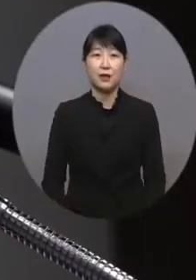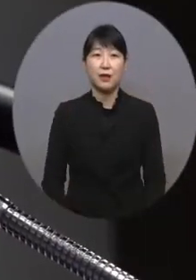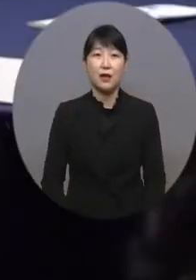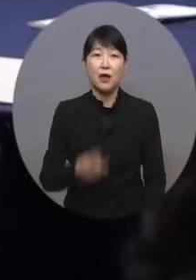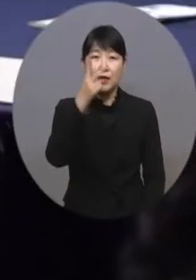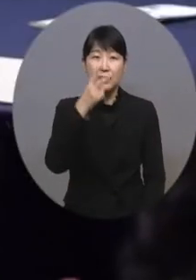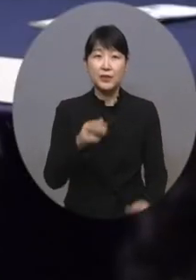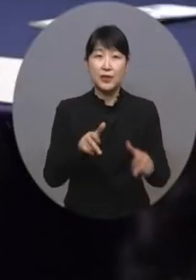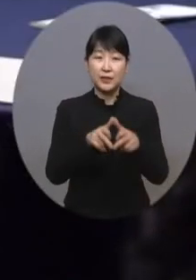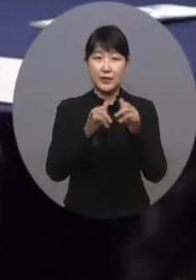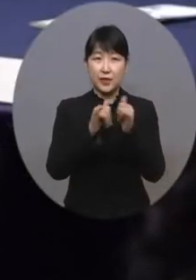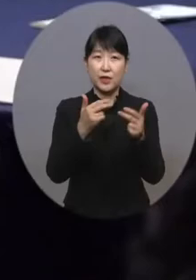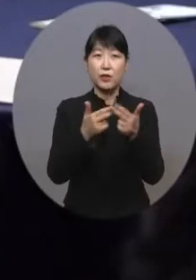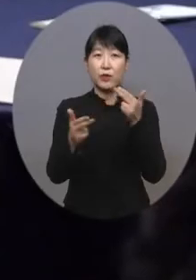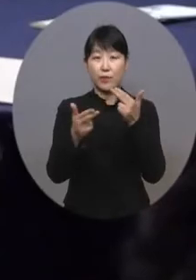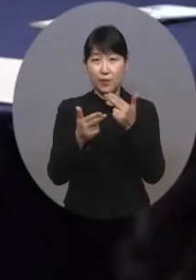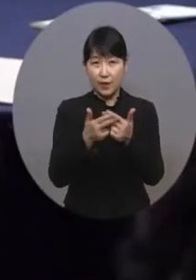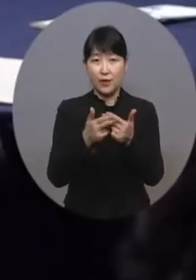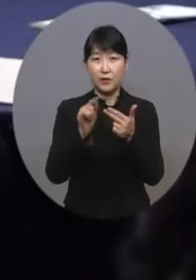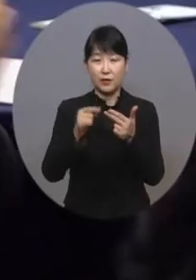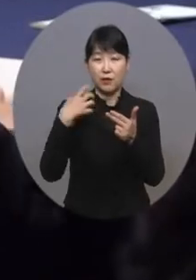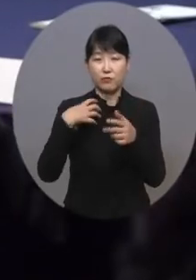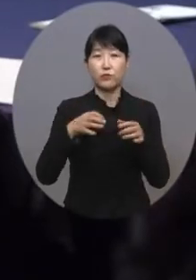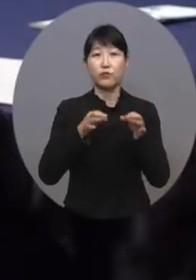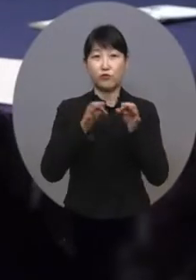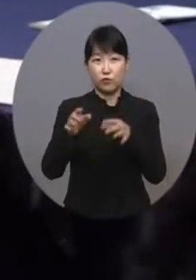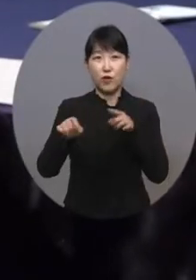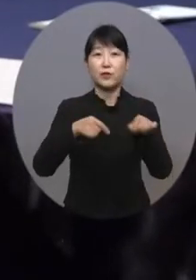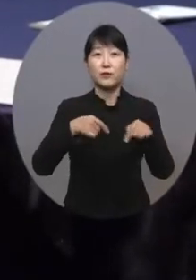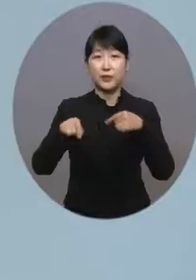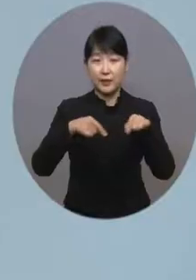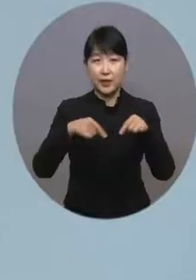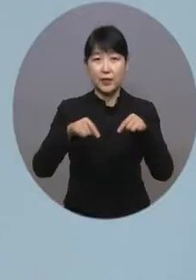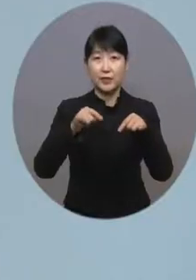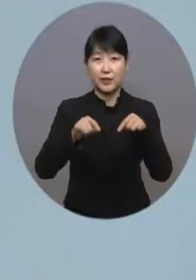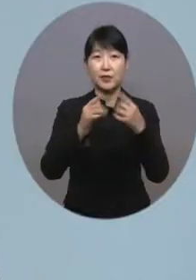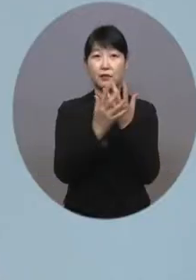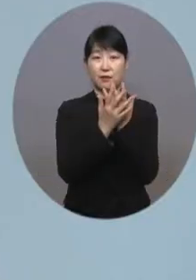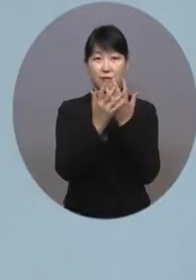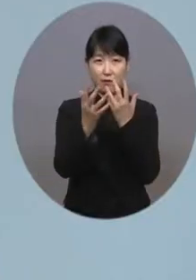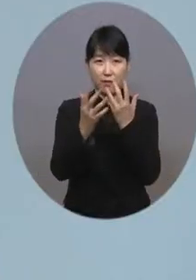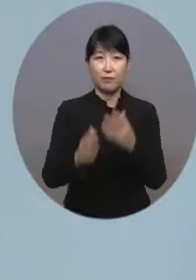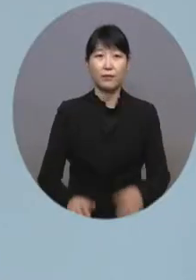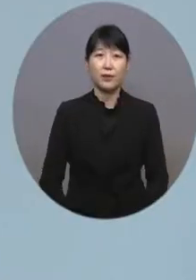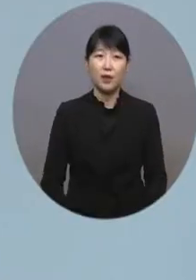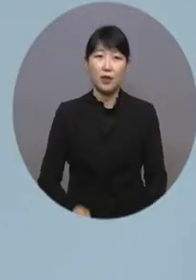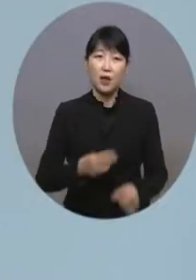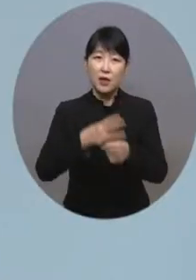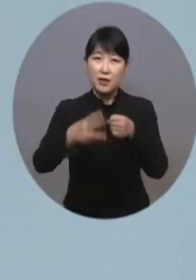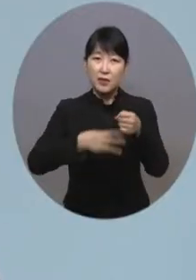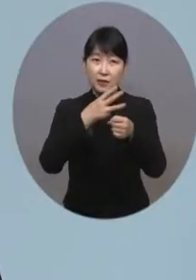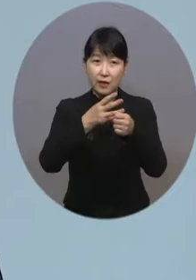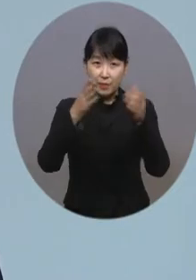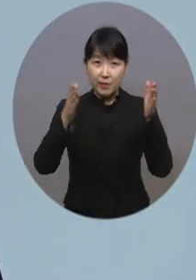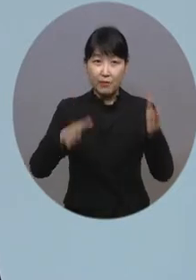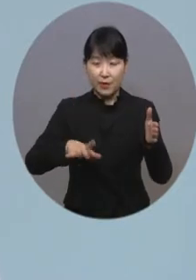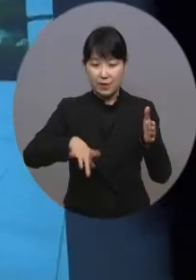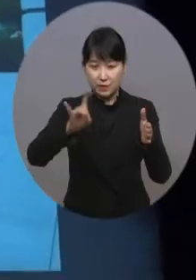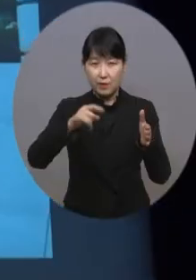주관하고 사단법인 강원도 시각장애인연합회 원주시 지회가 주관하는 이번 대회는 3년 만에 대면 행사로